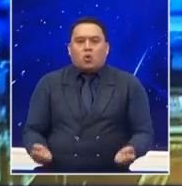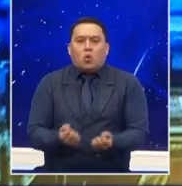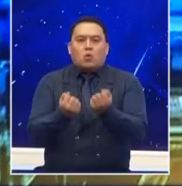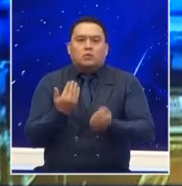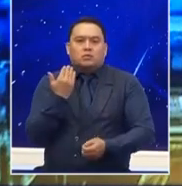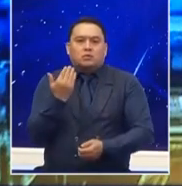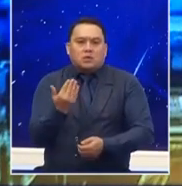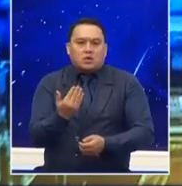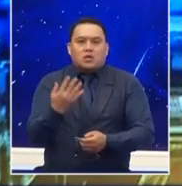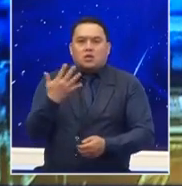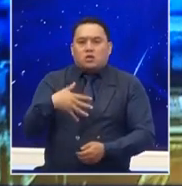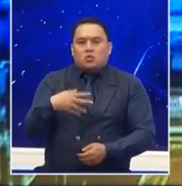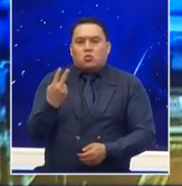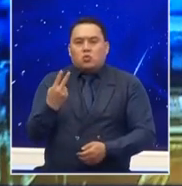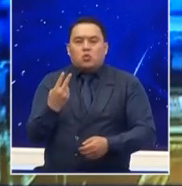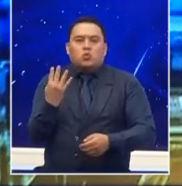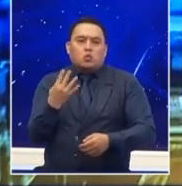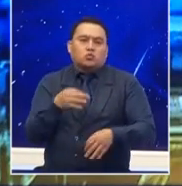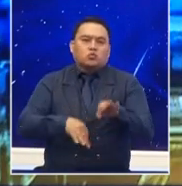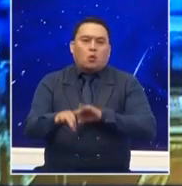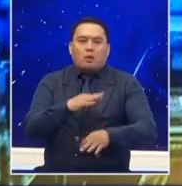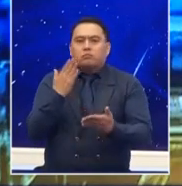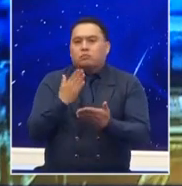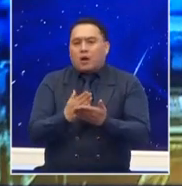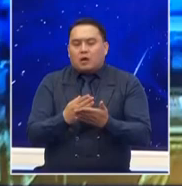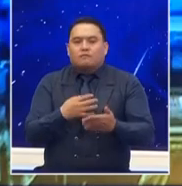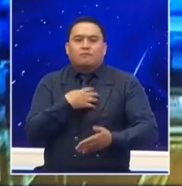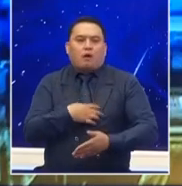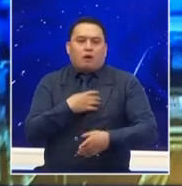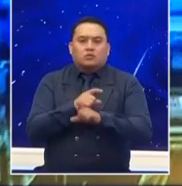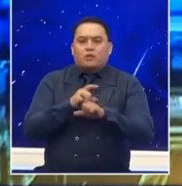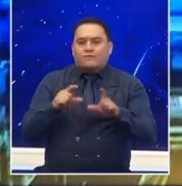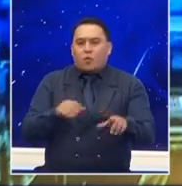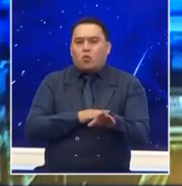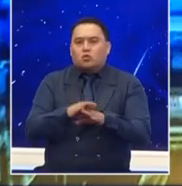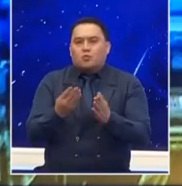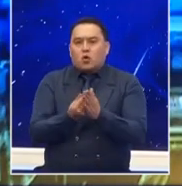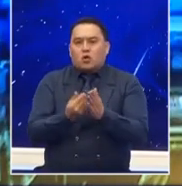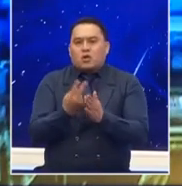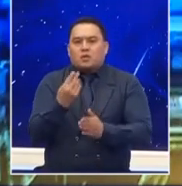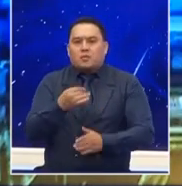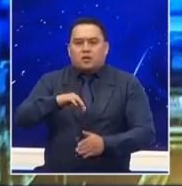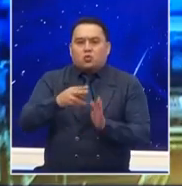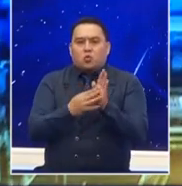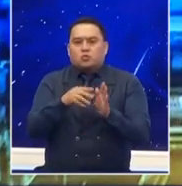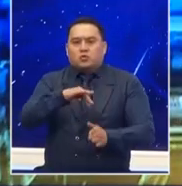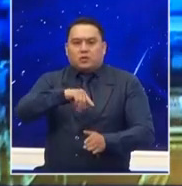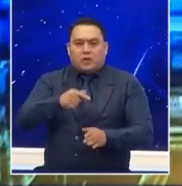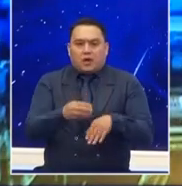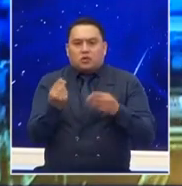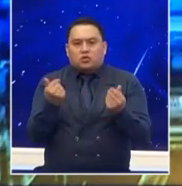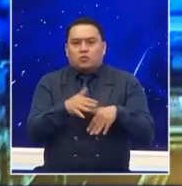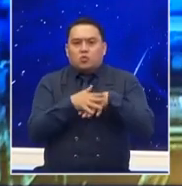тапқан негізі 54 жоба бар. Дені әлеуметтік маңызы бар нысандар. Оны іске асыруға бюджеттен 2 миллиард 9 миллион теңге